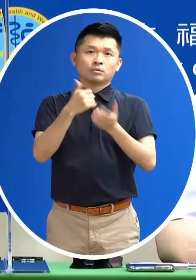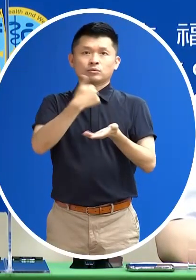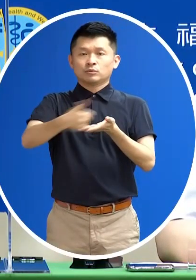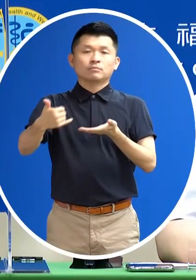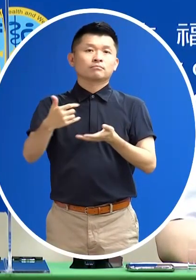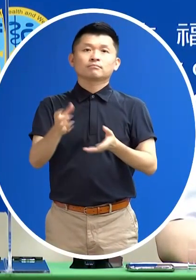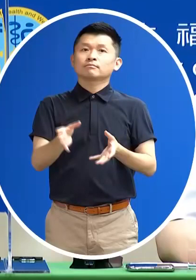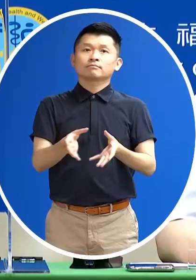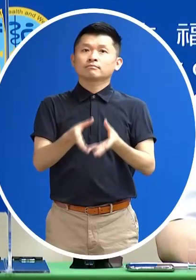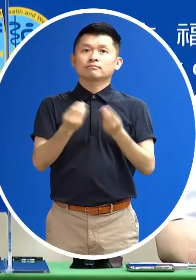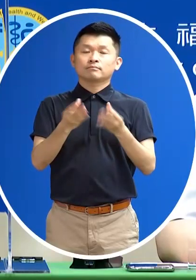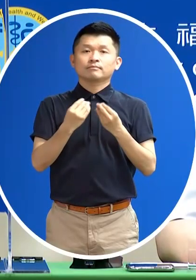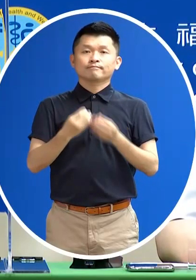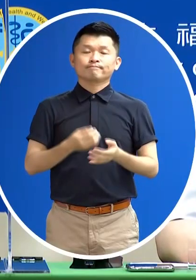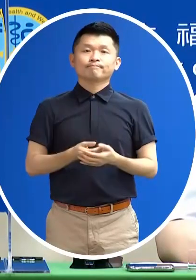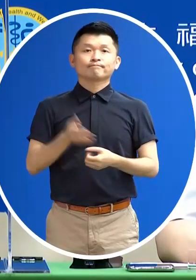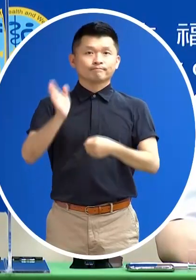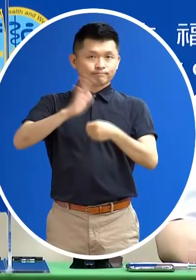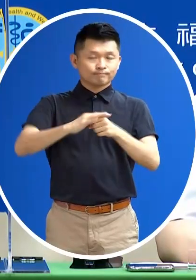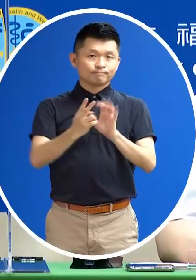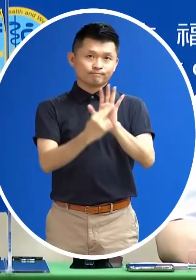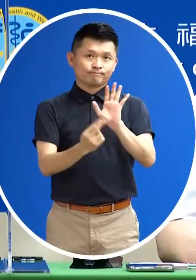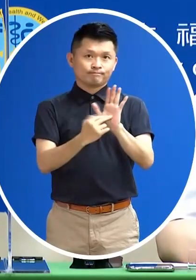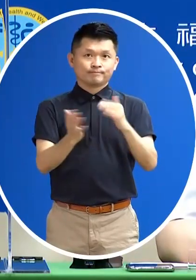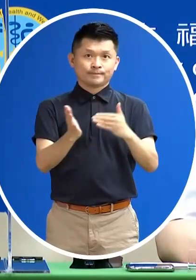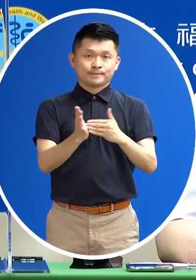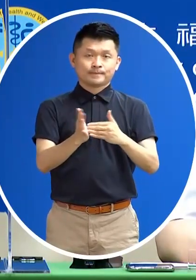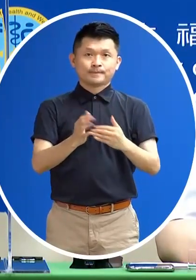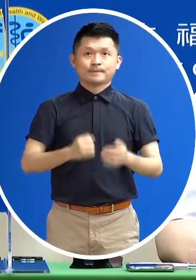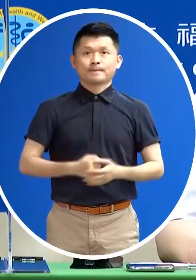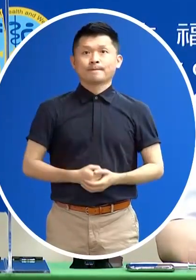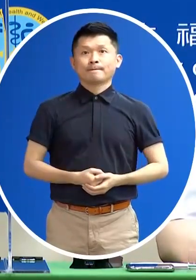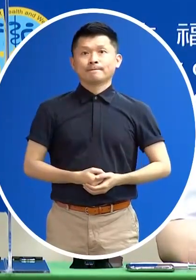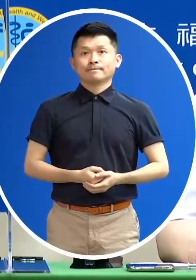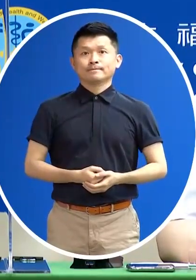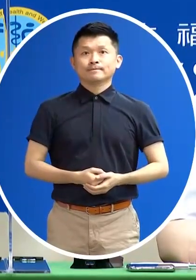就是在这边做一个补充的一个说明。